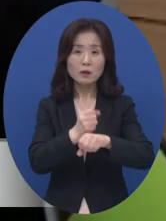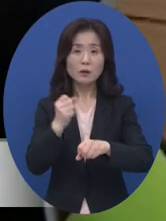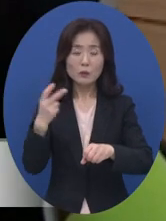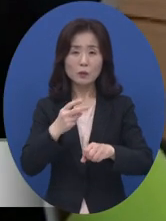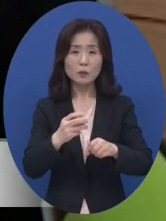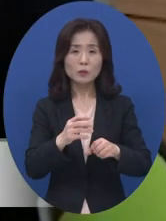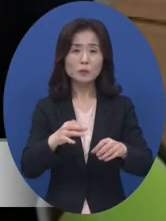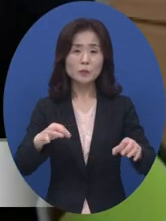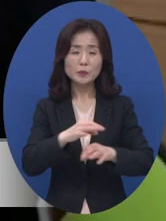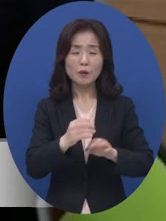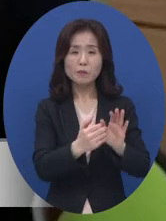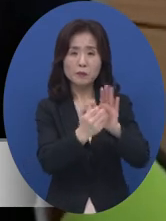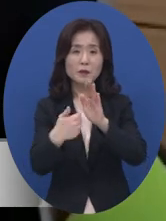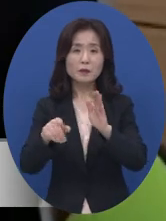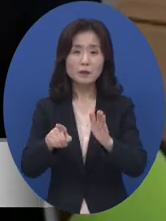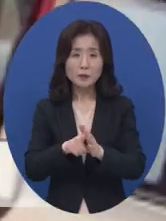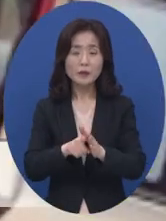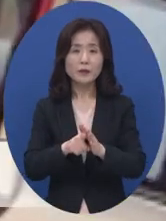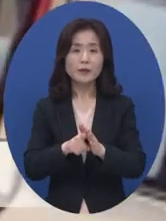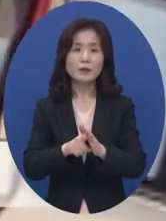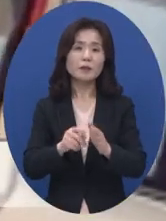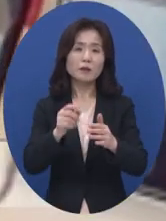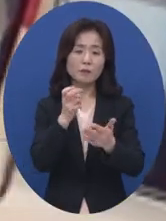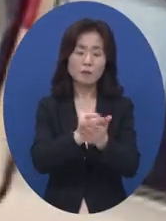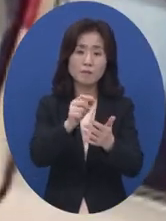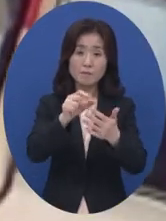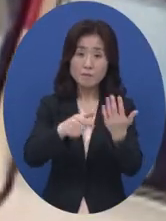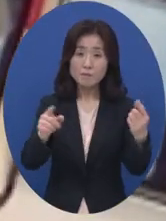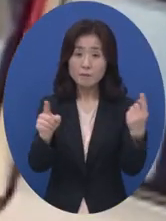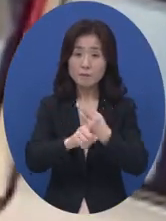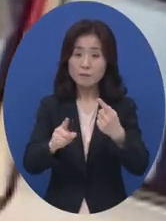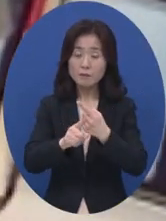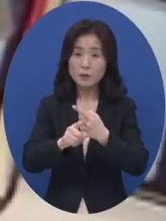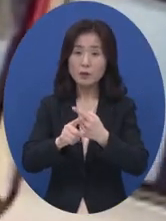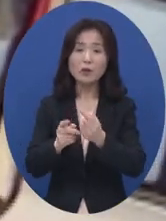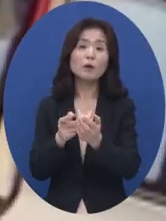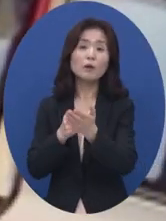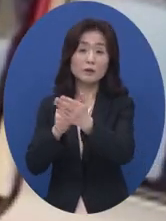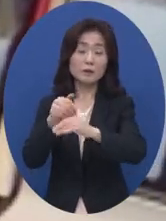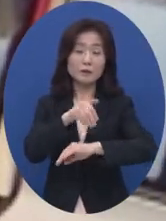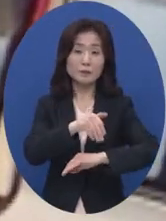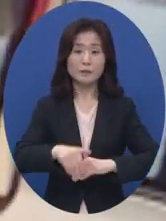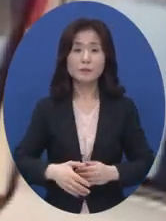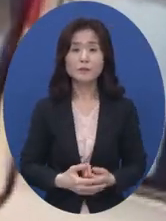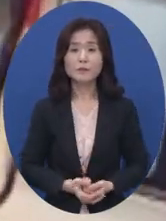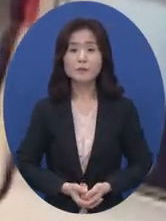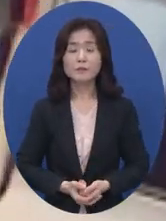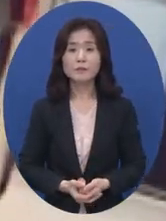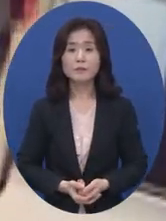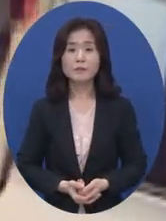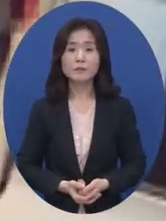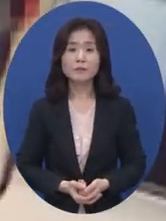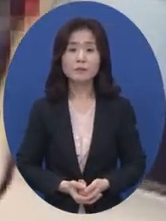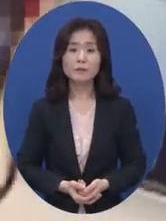관련 규정 개정을 국토부에 건의할 방침입니다 경기 주 tv 구형 술입니다